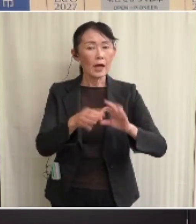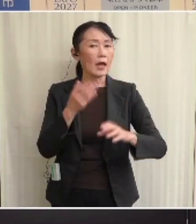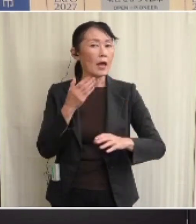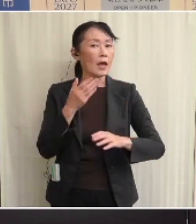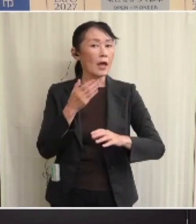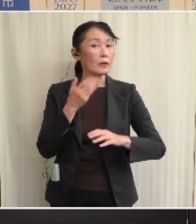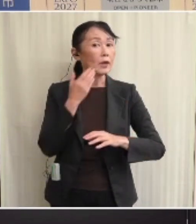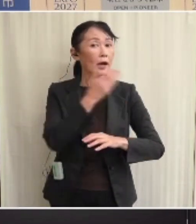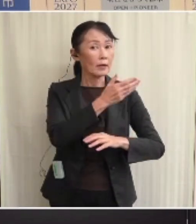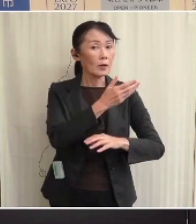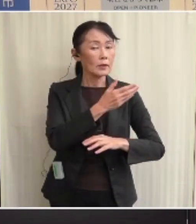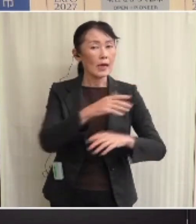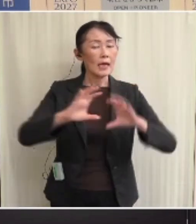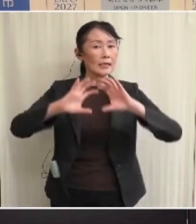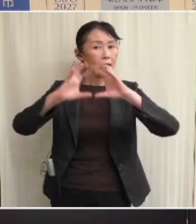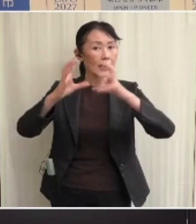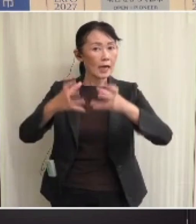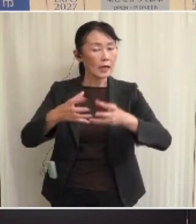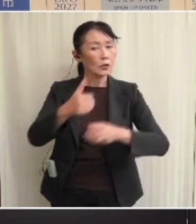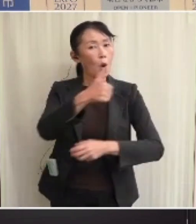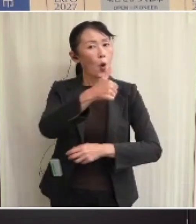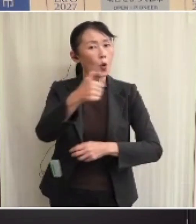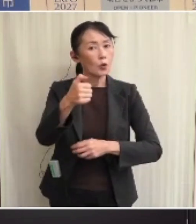世界の50数カ国が